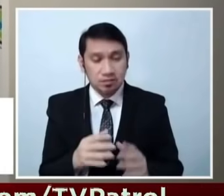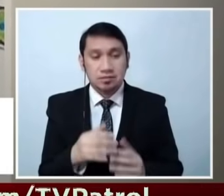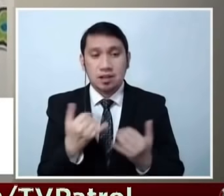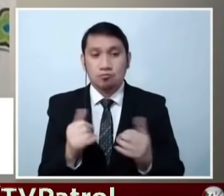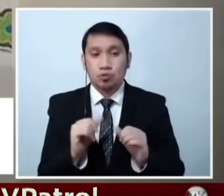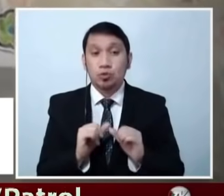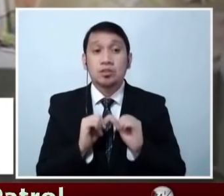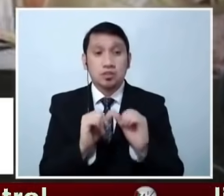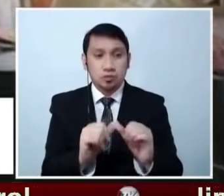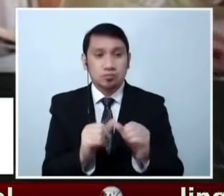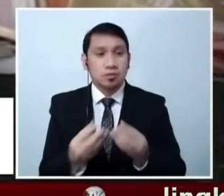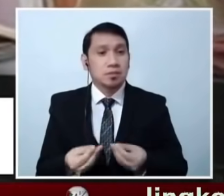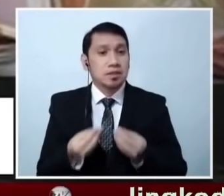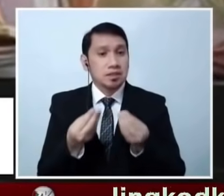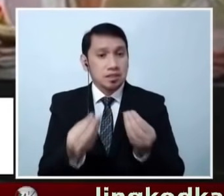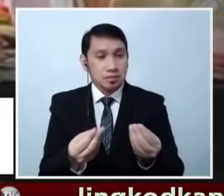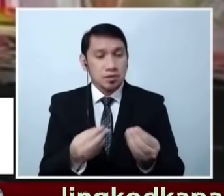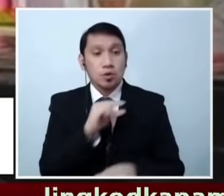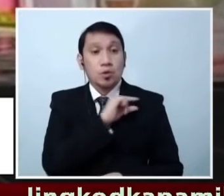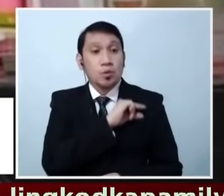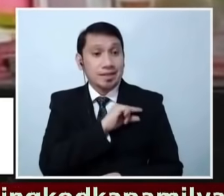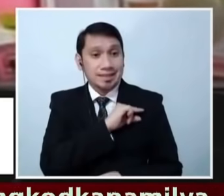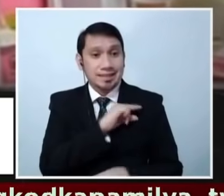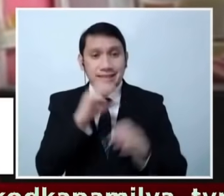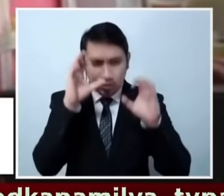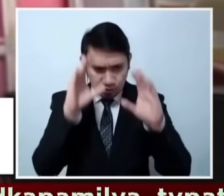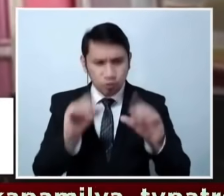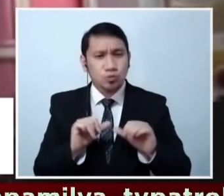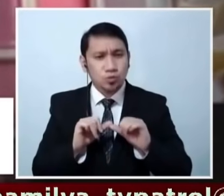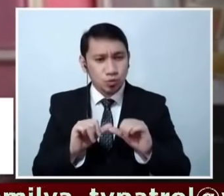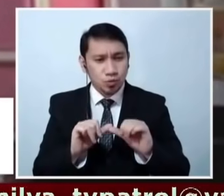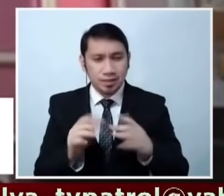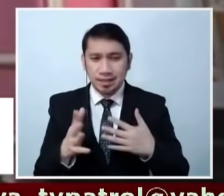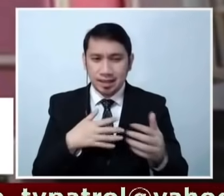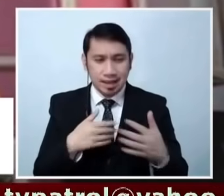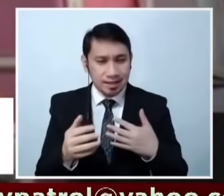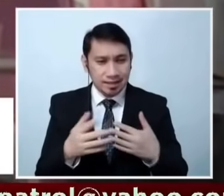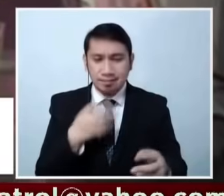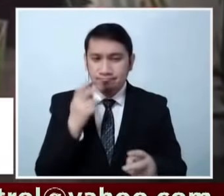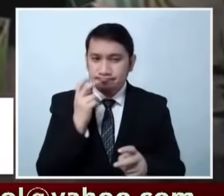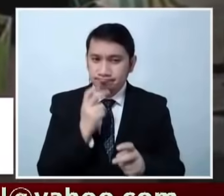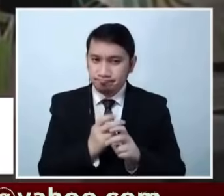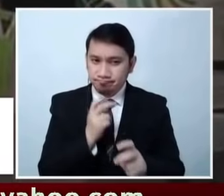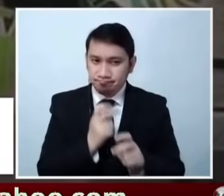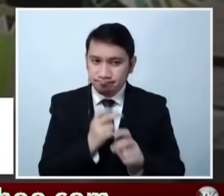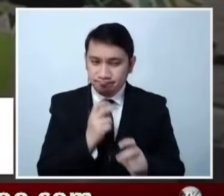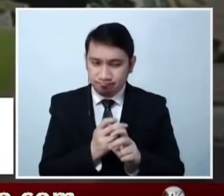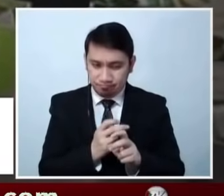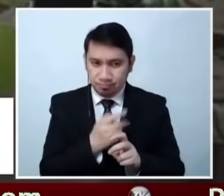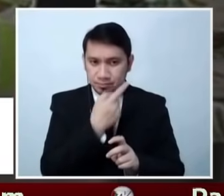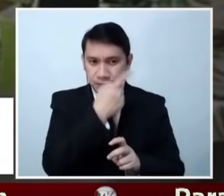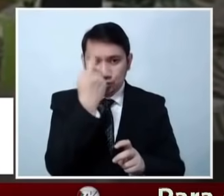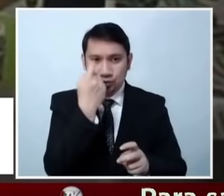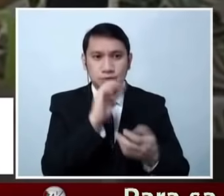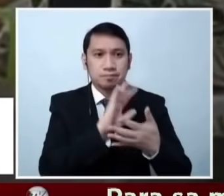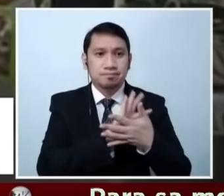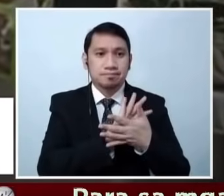ang pagbibigay ng dekalidad na edukasyon kahit mahirap ang panahon dala ng pandemya.